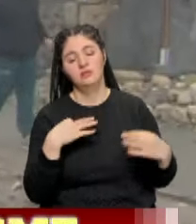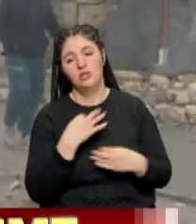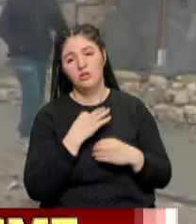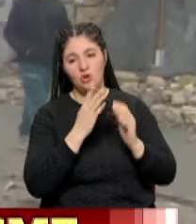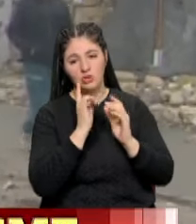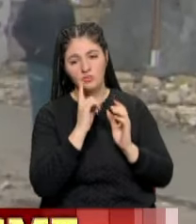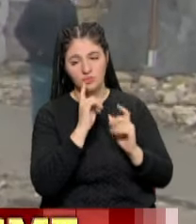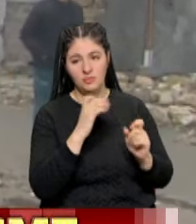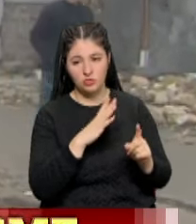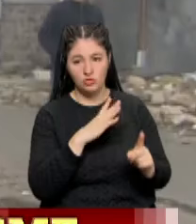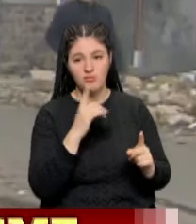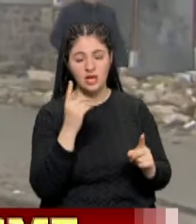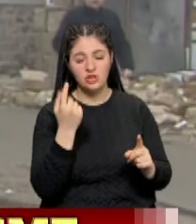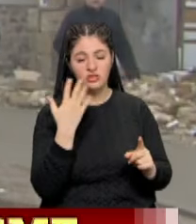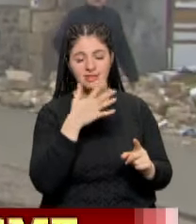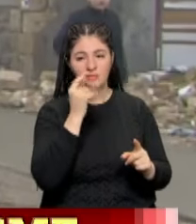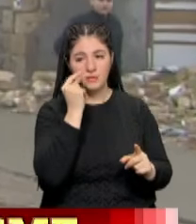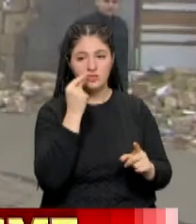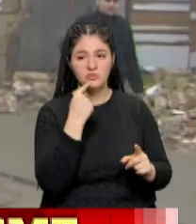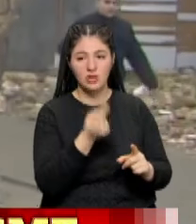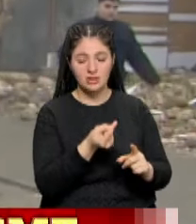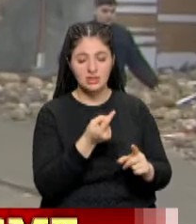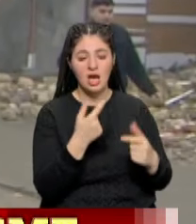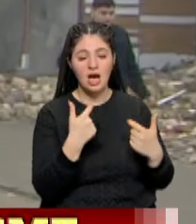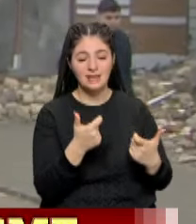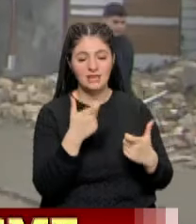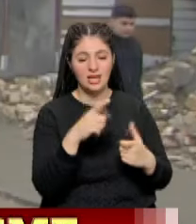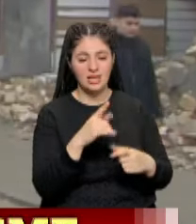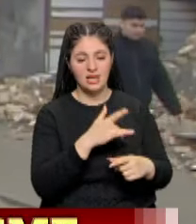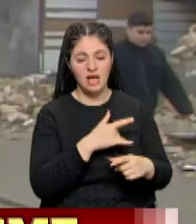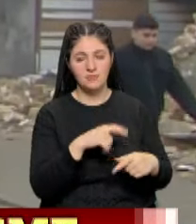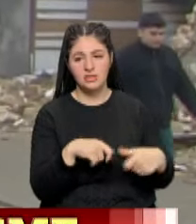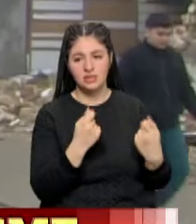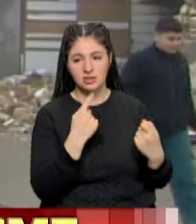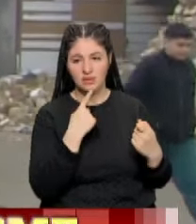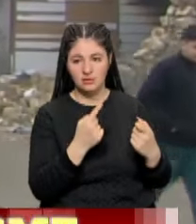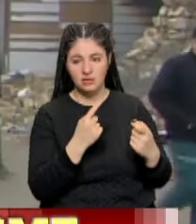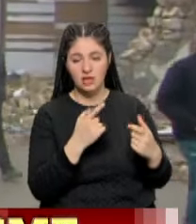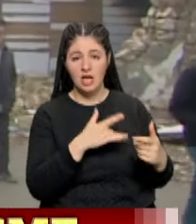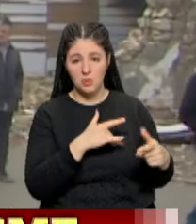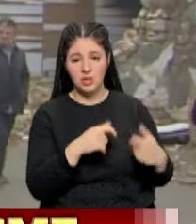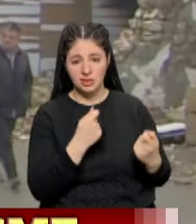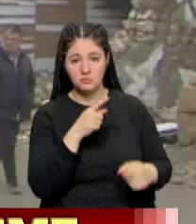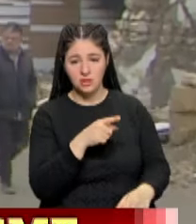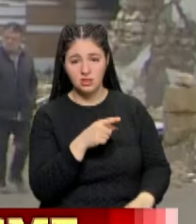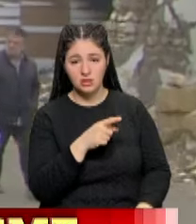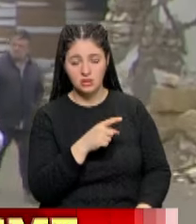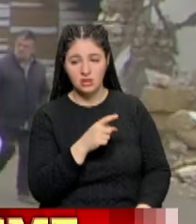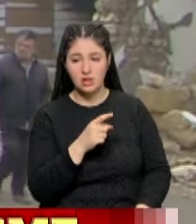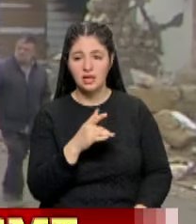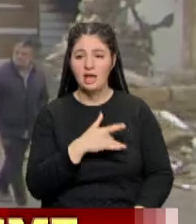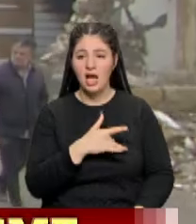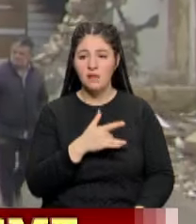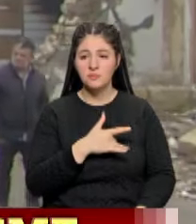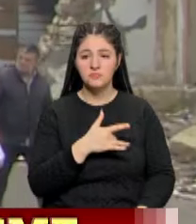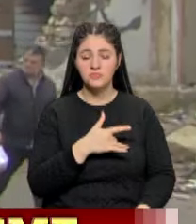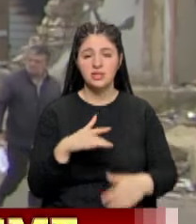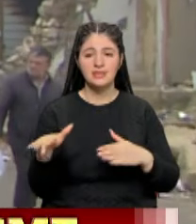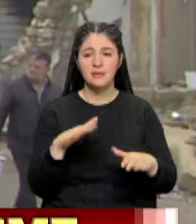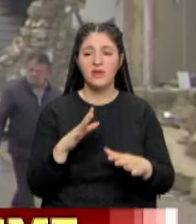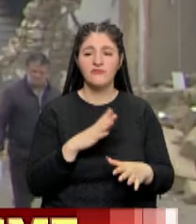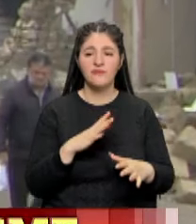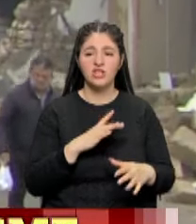istiyorum. Az önce Deniz Eyrek de söyledi. Hataylı'nın kalbi kırık dedi. Kalbiniz kırık mı sizin? Ya kalbimiz, yani